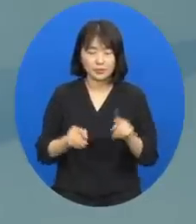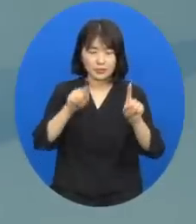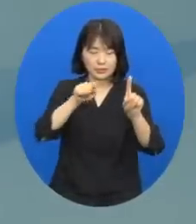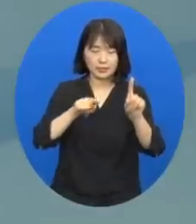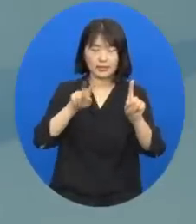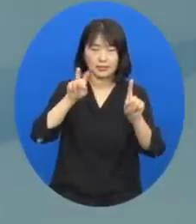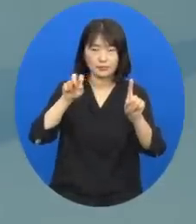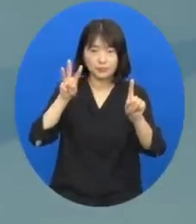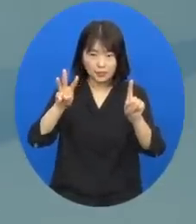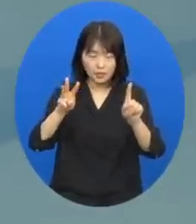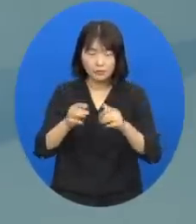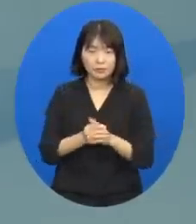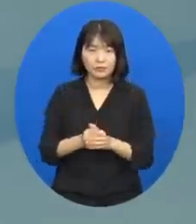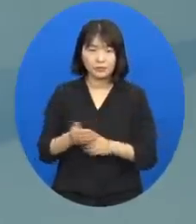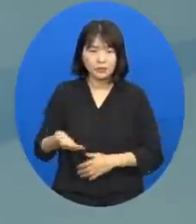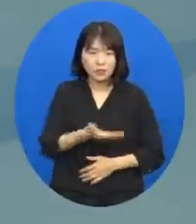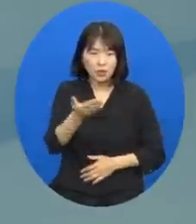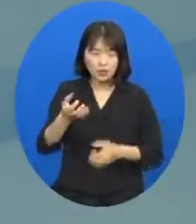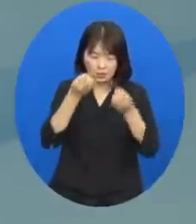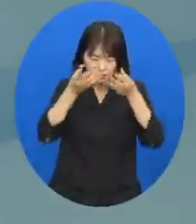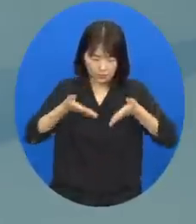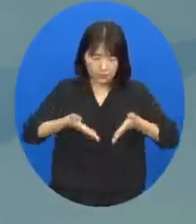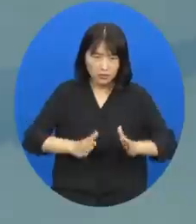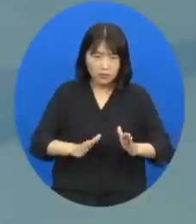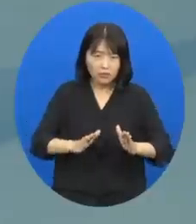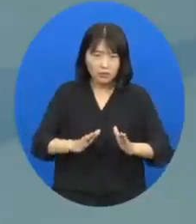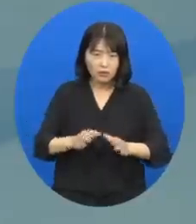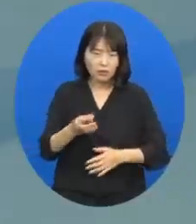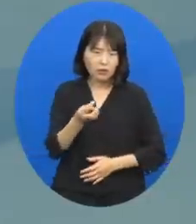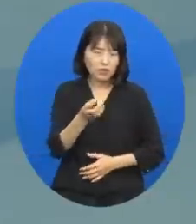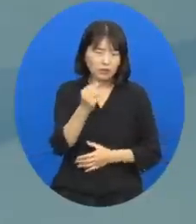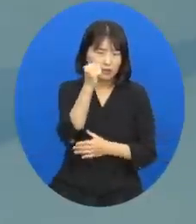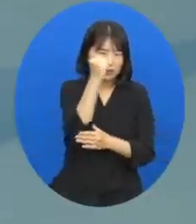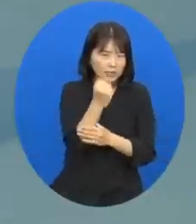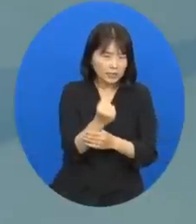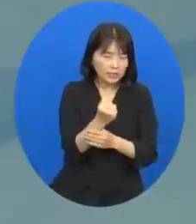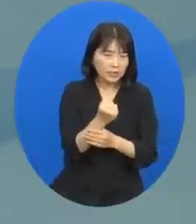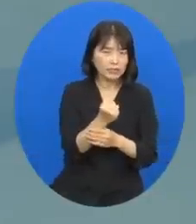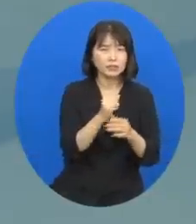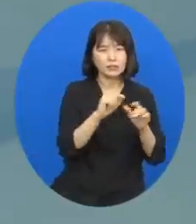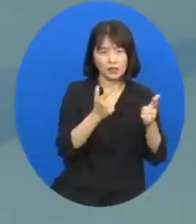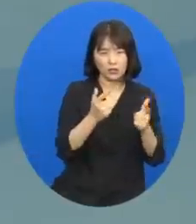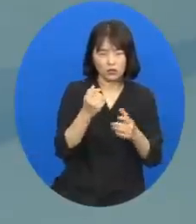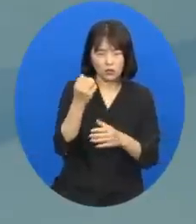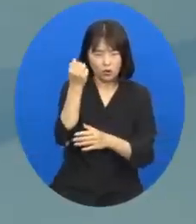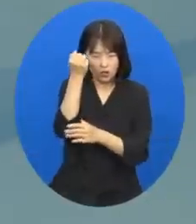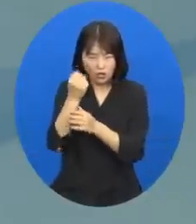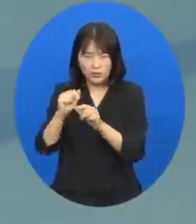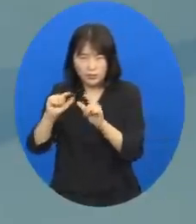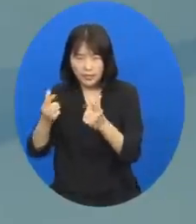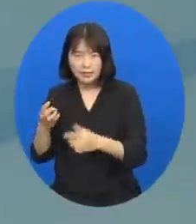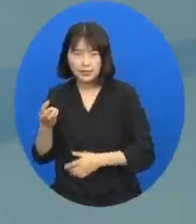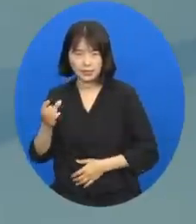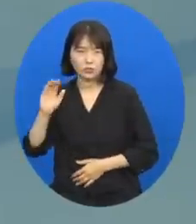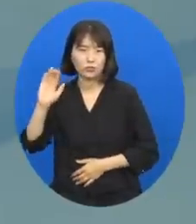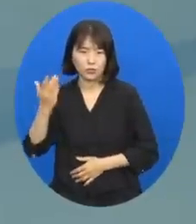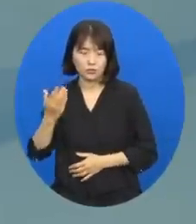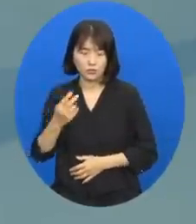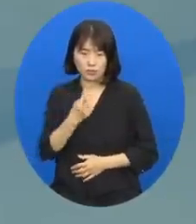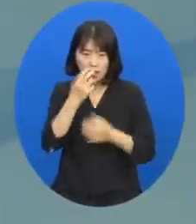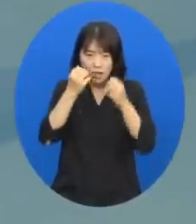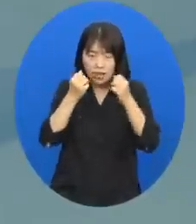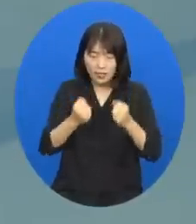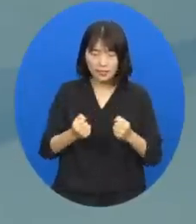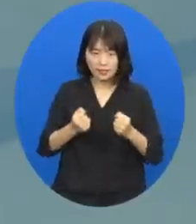이런 얘길 하죠 너희가 거듭난 것은 썩어질 씨로 된 것이 아니라 썩지 아니할 씨로 된 것이니 살아 있고